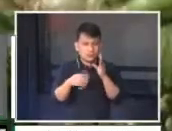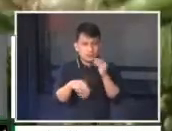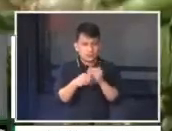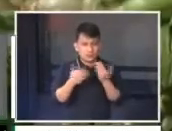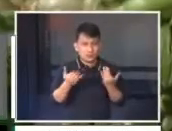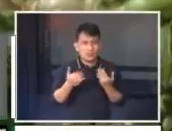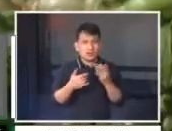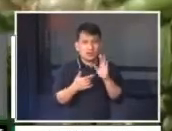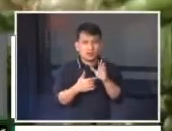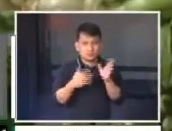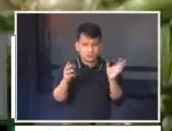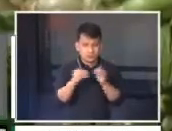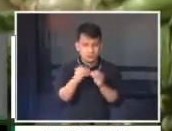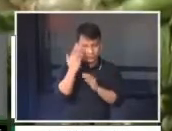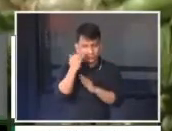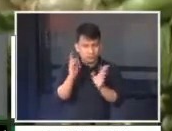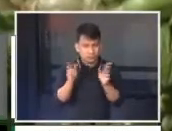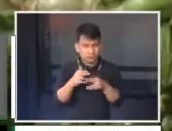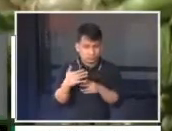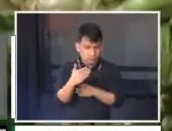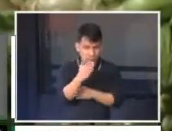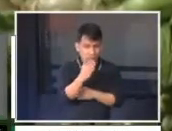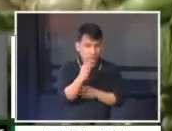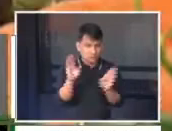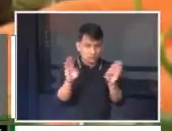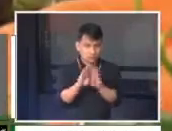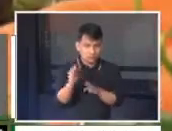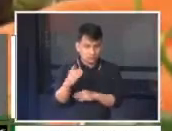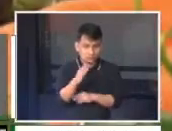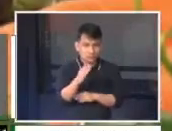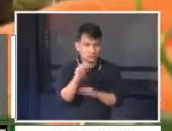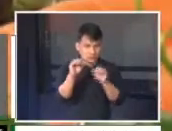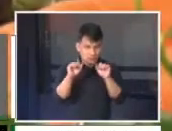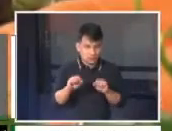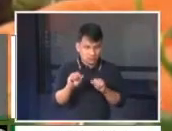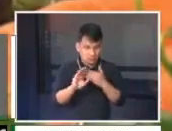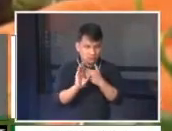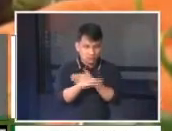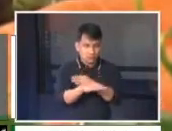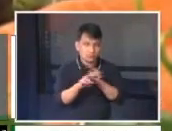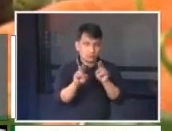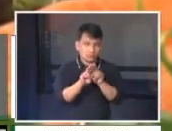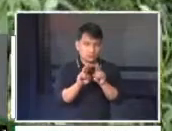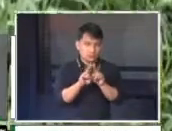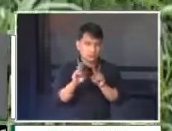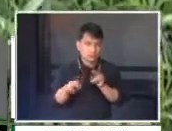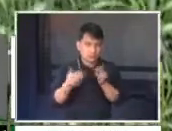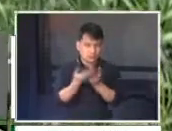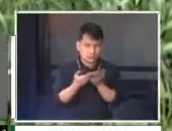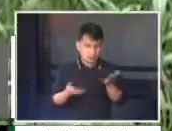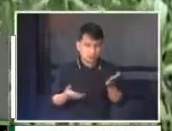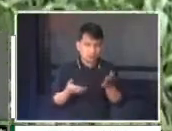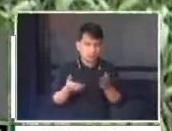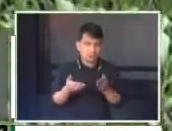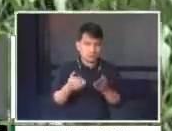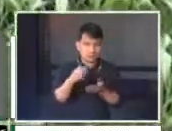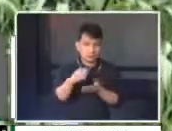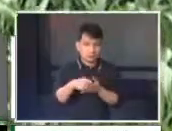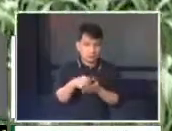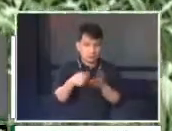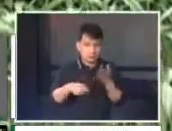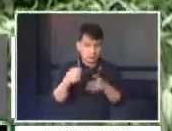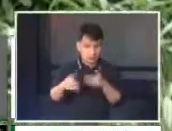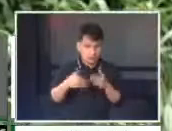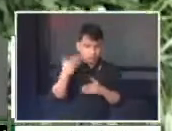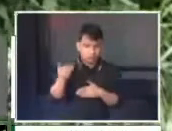ngayon dahil sa closed fishing season. Pero umaasang babalik daw sa normal ang supply nito at presyo sa